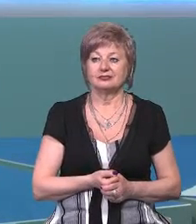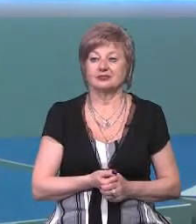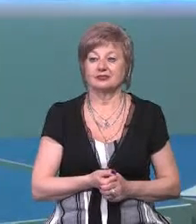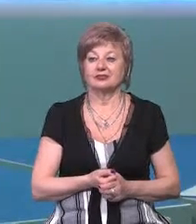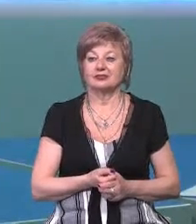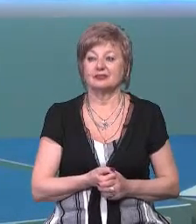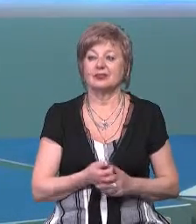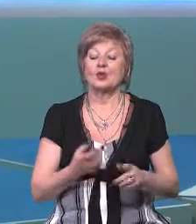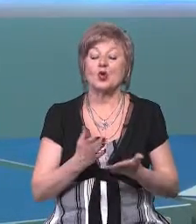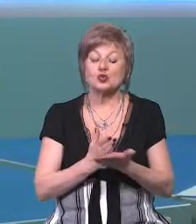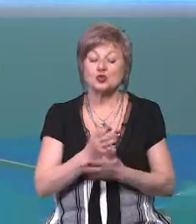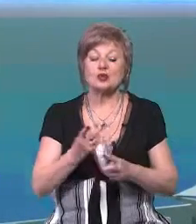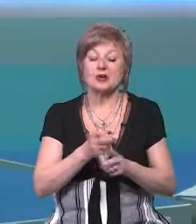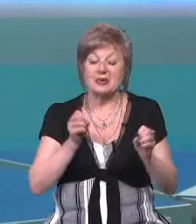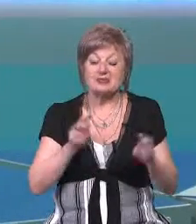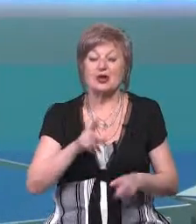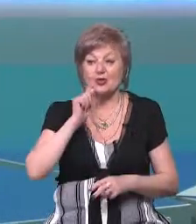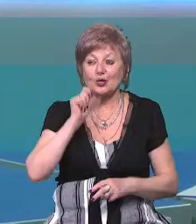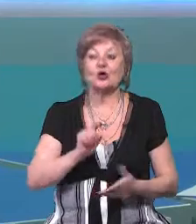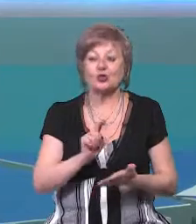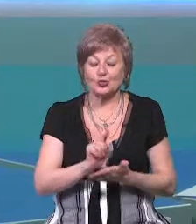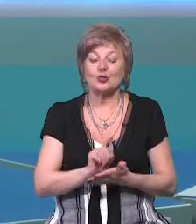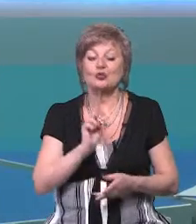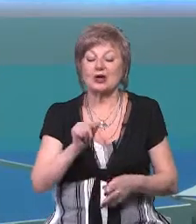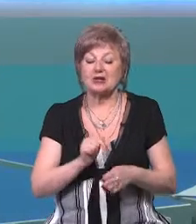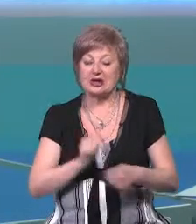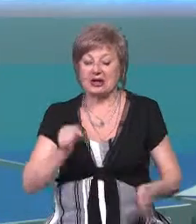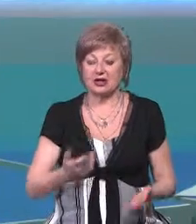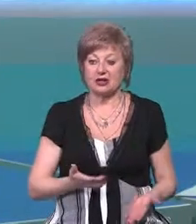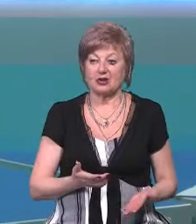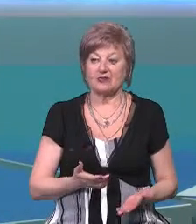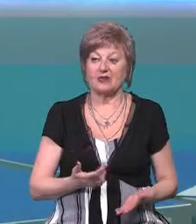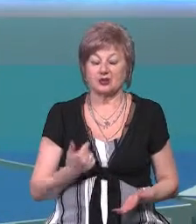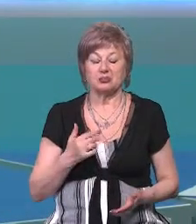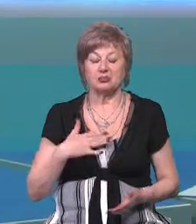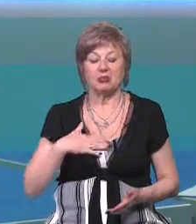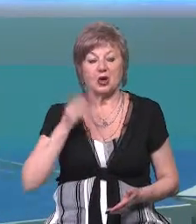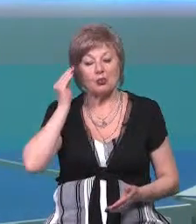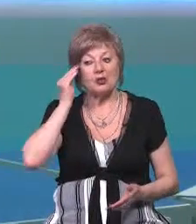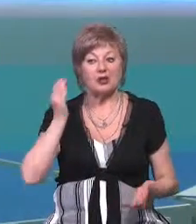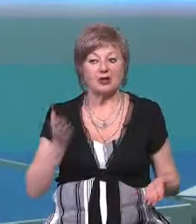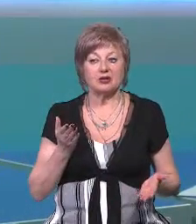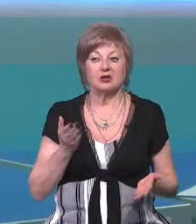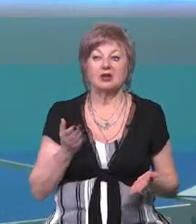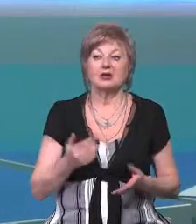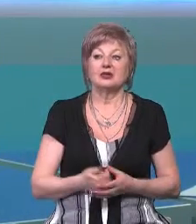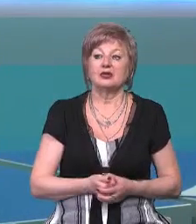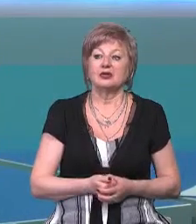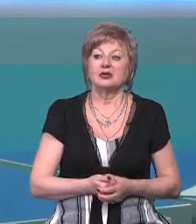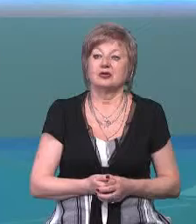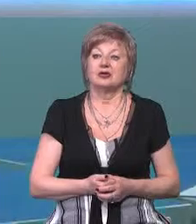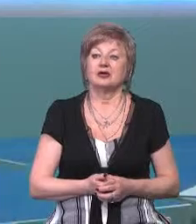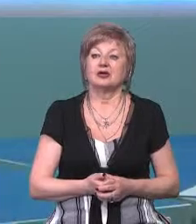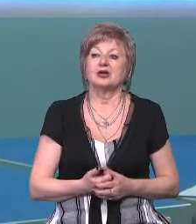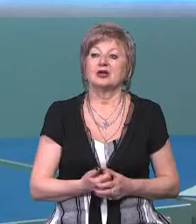Ну, все-таки Служба безпеки України, я думаю, що повинна якось реагувати на це. Ну, я так думаю. А згодна з